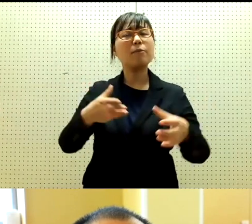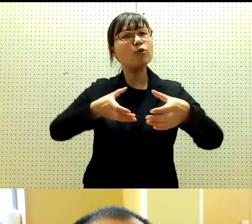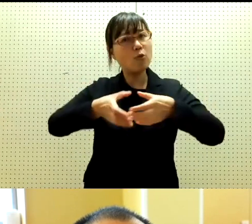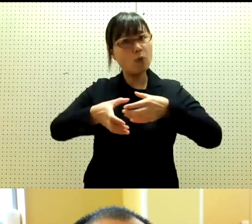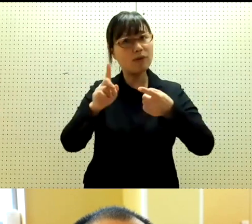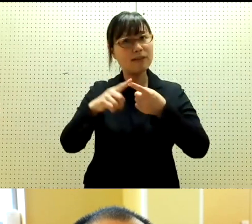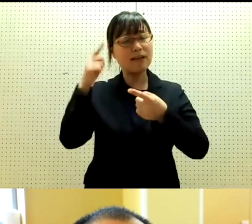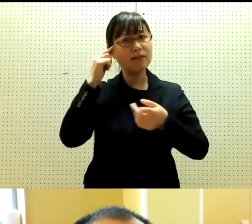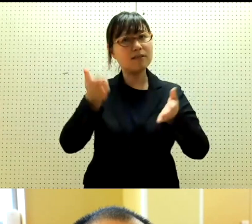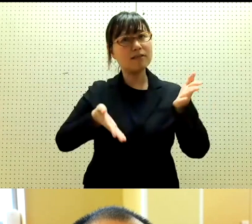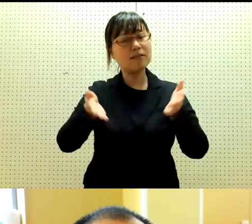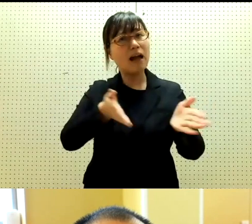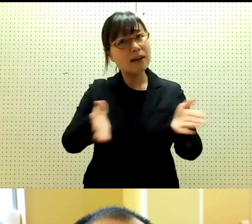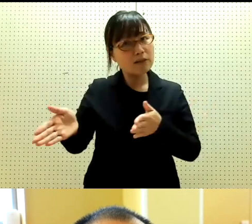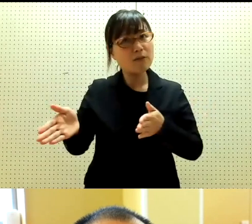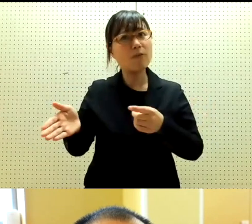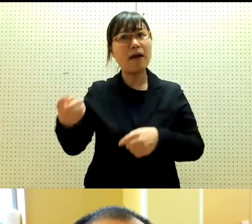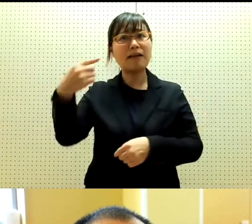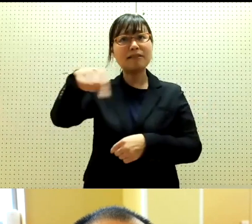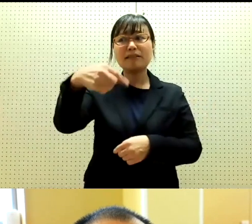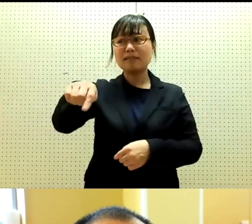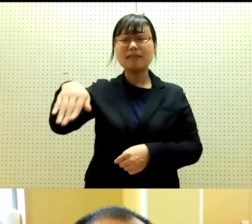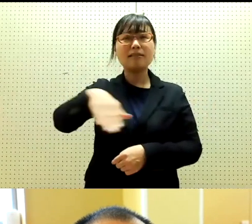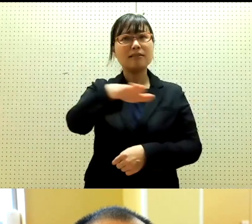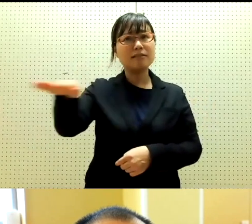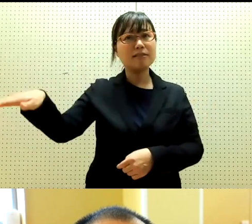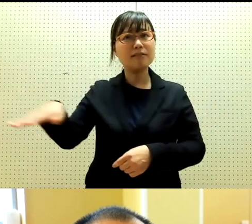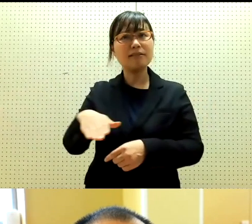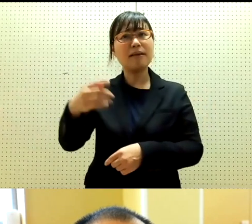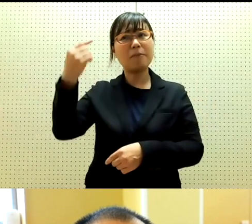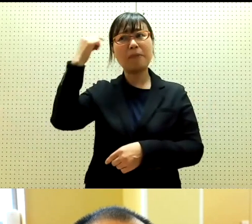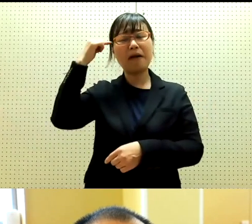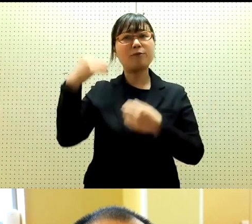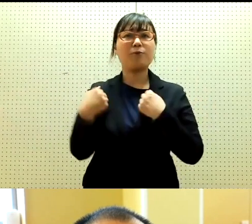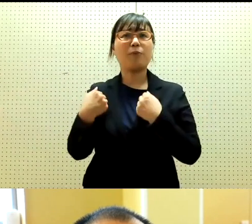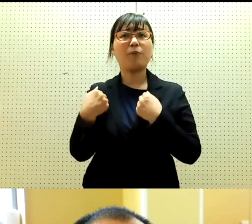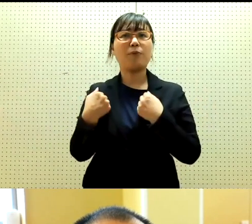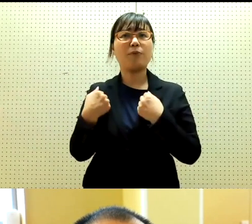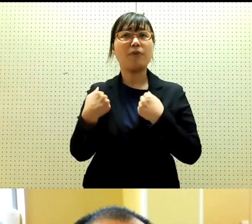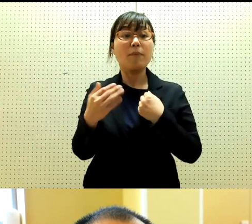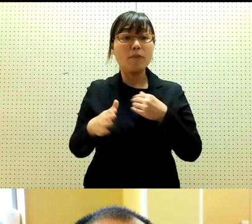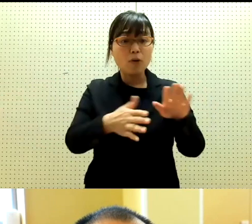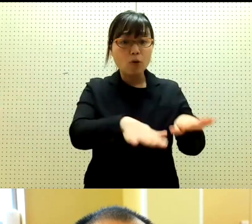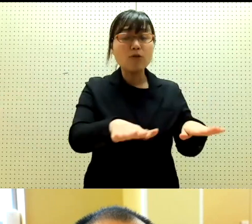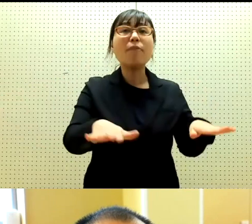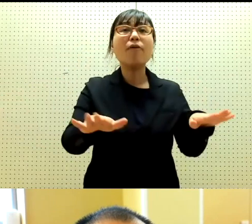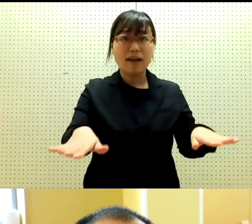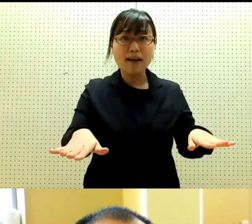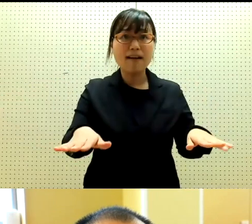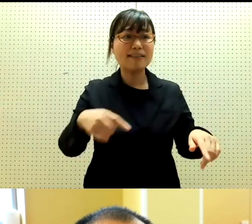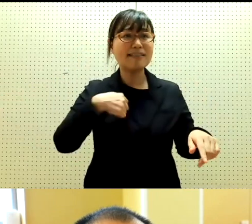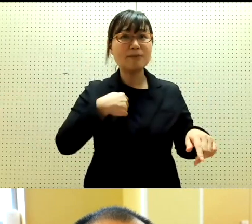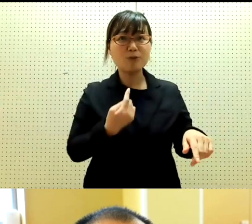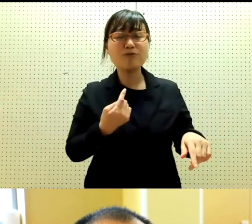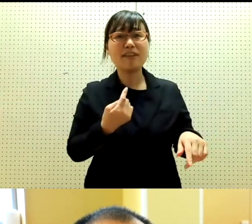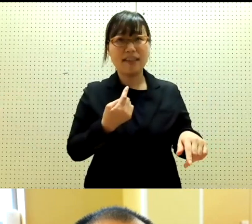ところになかなかね先生の思考も行きにくいんですよ。で、ただ子どもがある程度自分で道具立てをできる状態にしてあげる、つまり